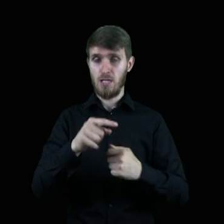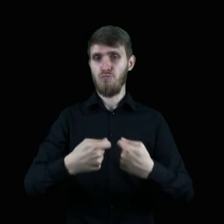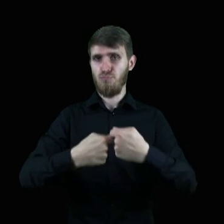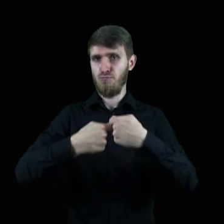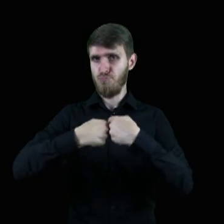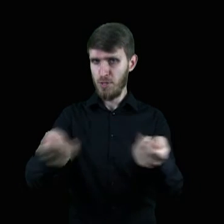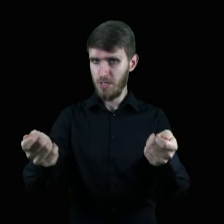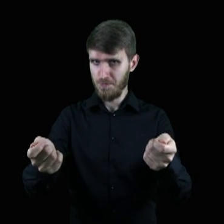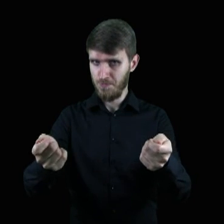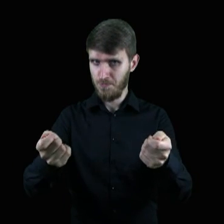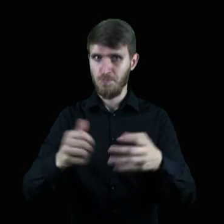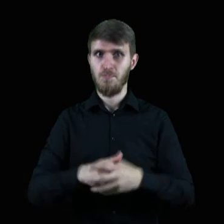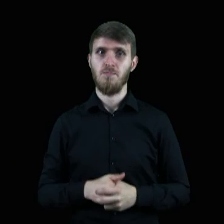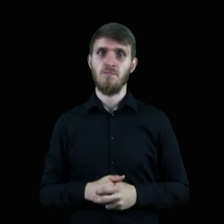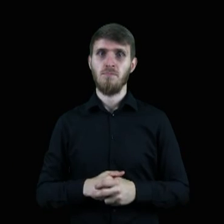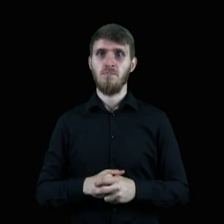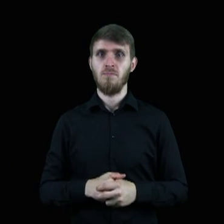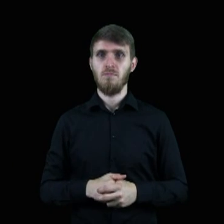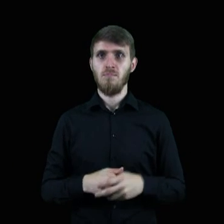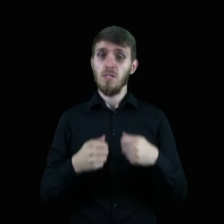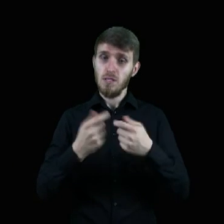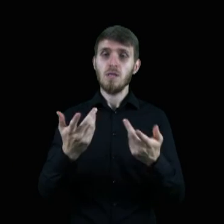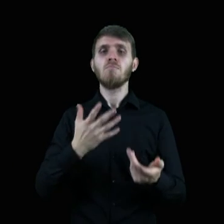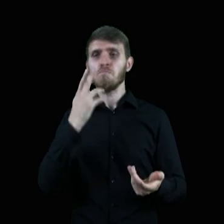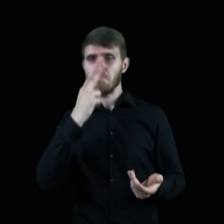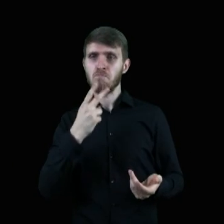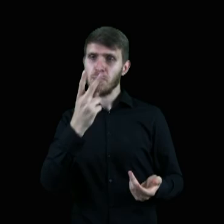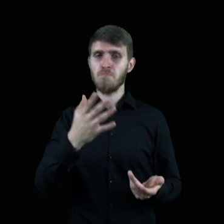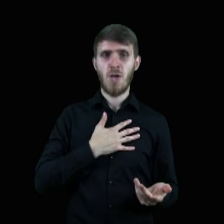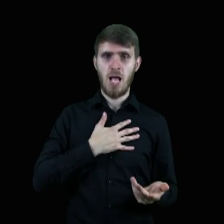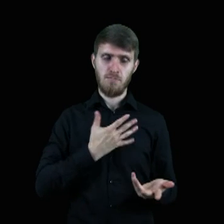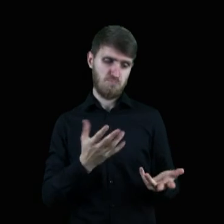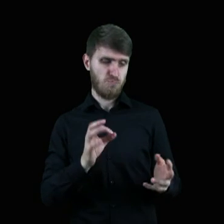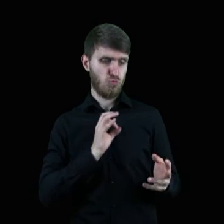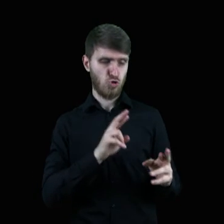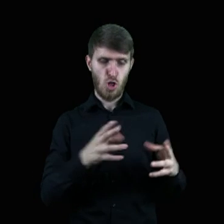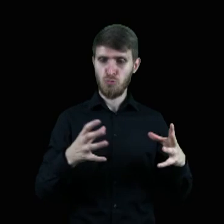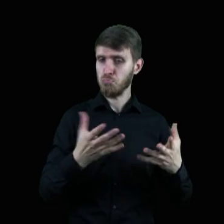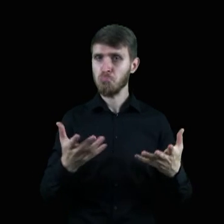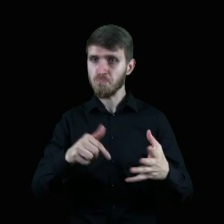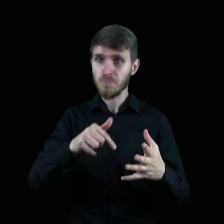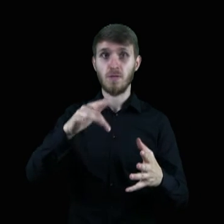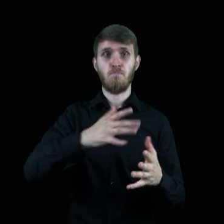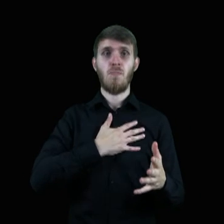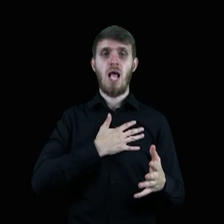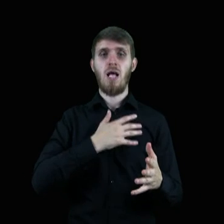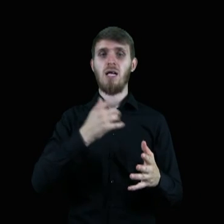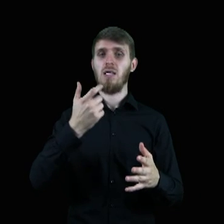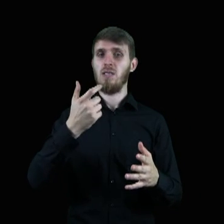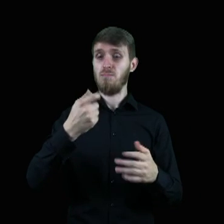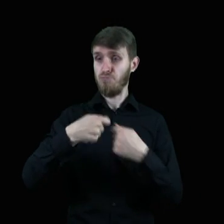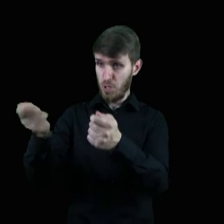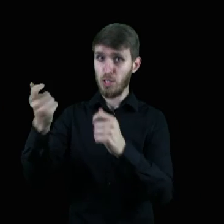na nich zarobić. Mój pierwszy krok to sprzedaż akcji. Czyli w tej chwili, jeżeli bym chciał spojrzeć na swoje aktywa